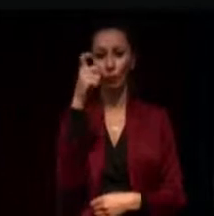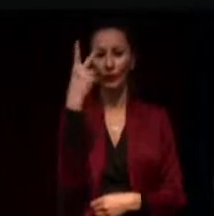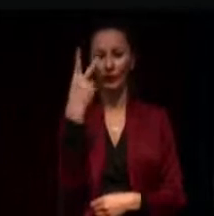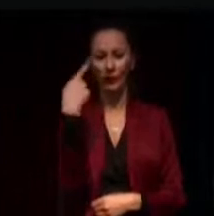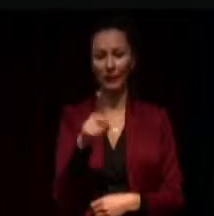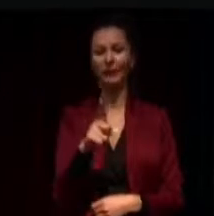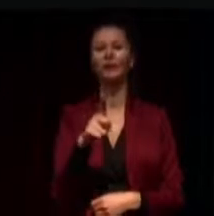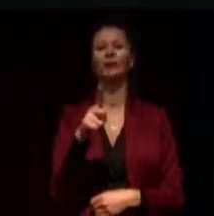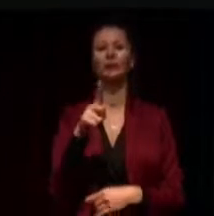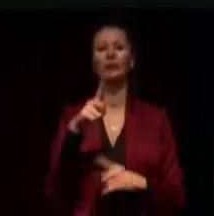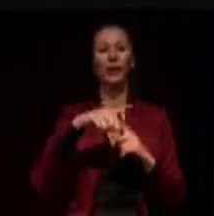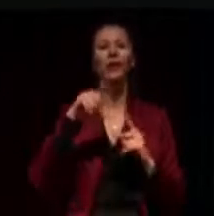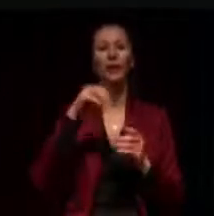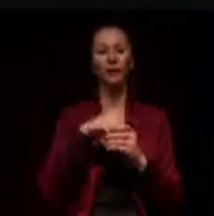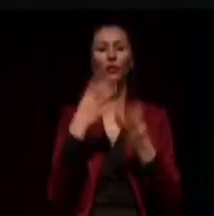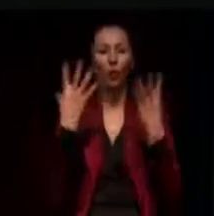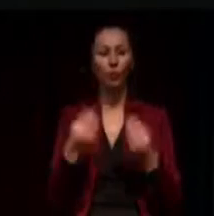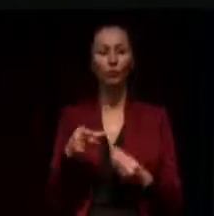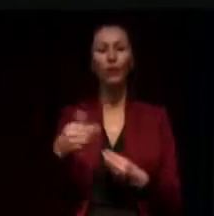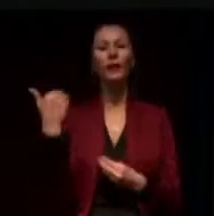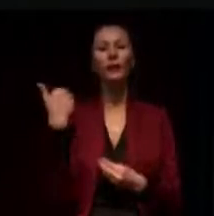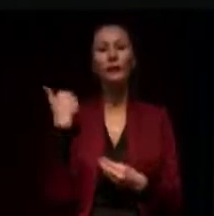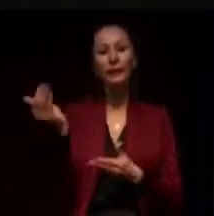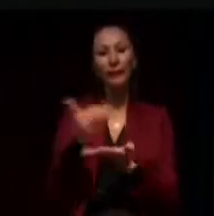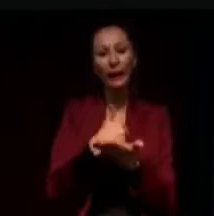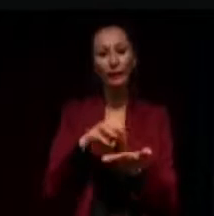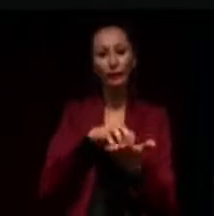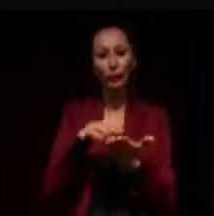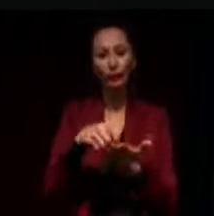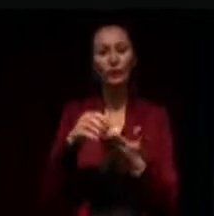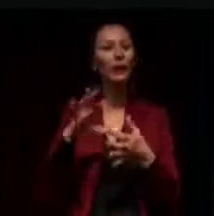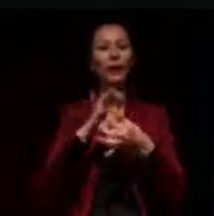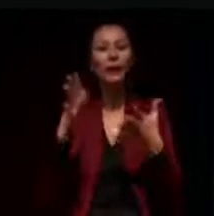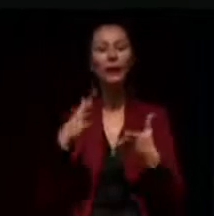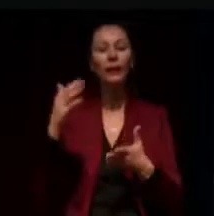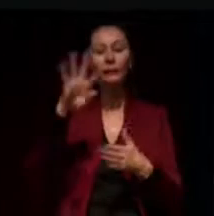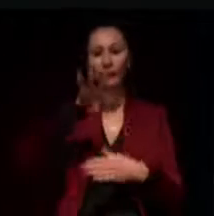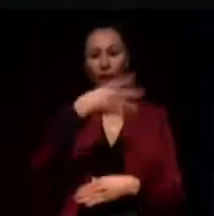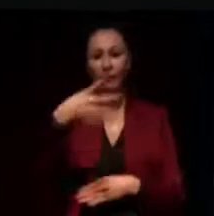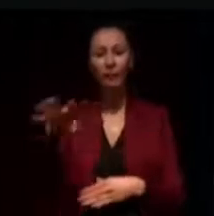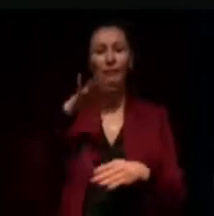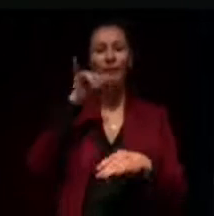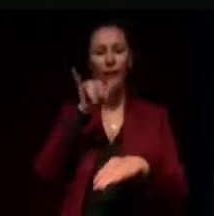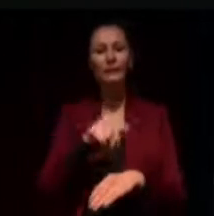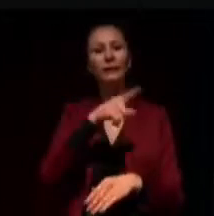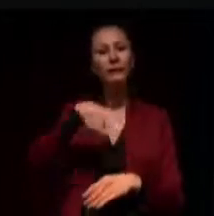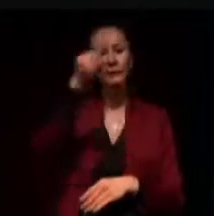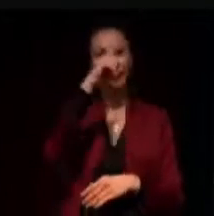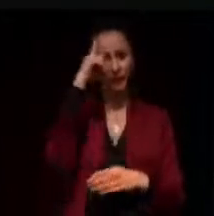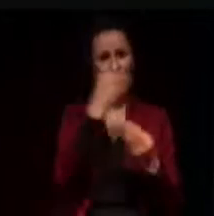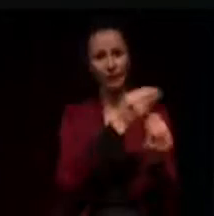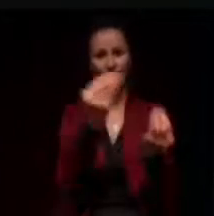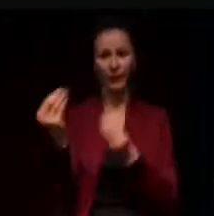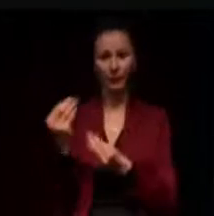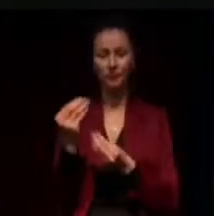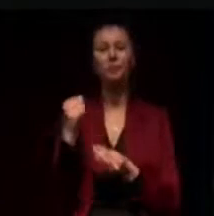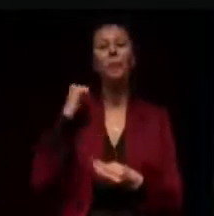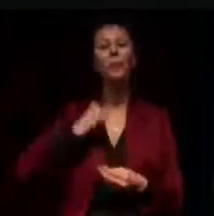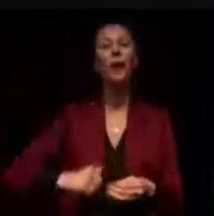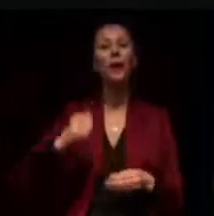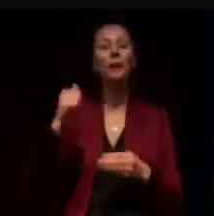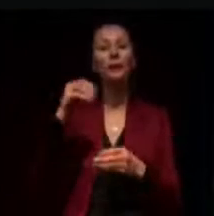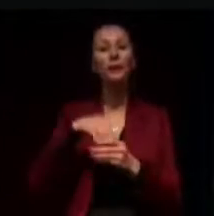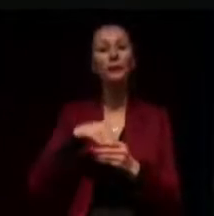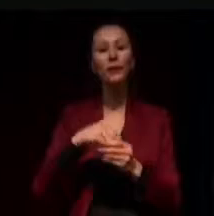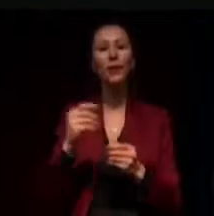66.692.000 şeklinde gerçekleşmiştir. Gelir bütçesiyle ilgili ana detaylar hakkında da sizlere biraz bilgi vereyim. Maliye